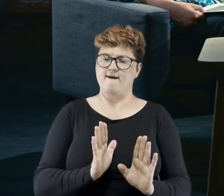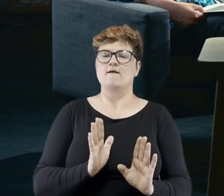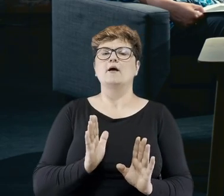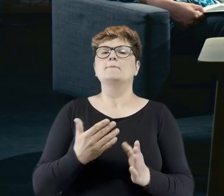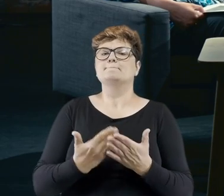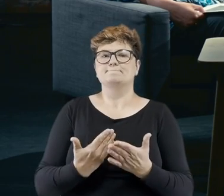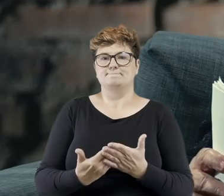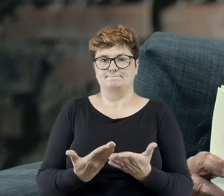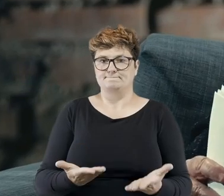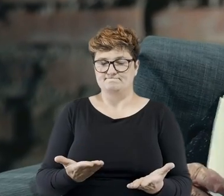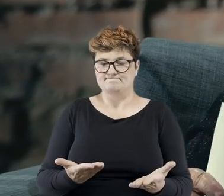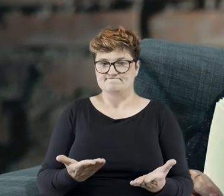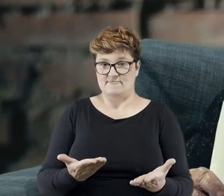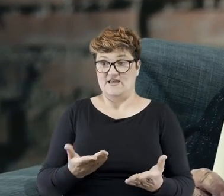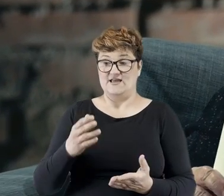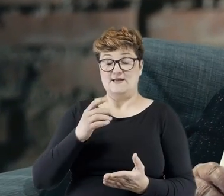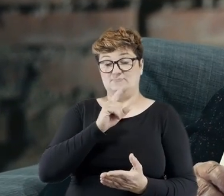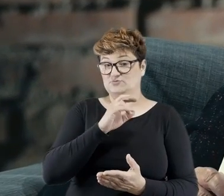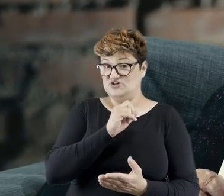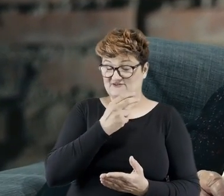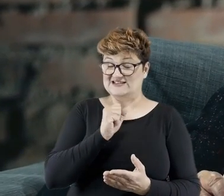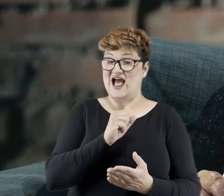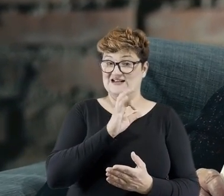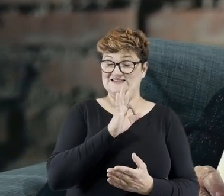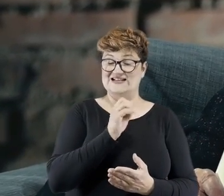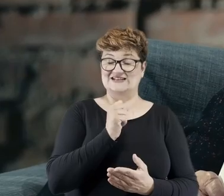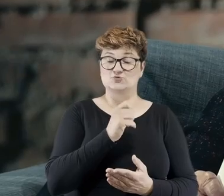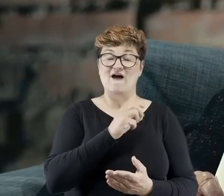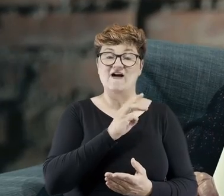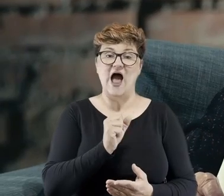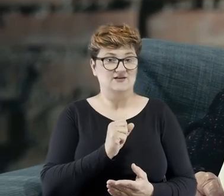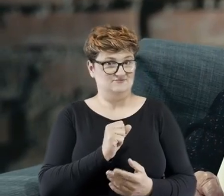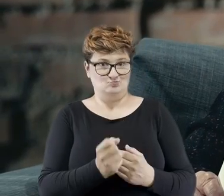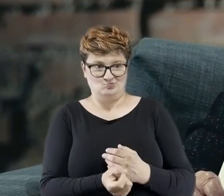to znaczy bo Stanisława Przybyszewska jest w ogóle takim